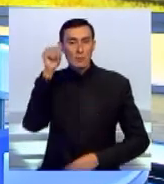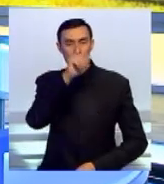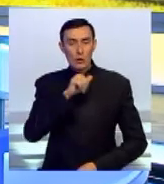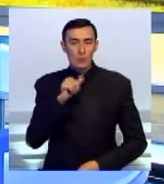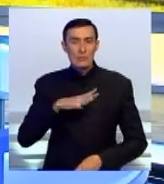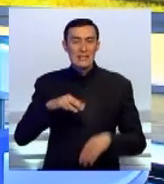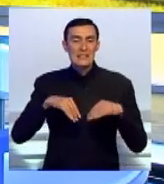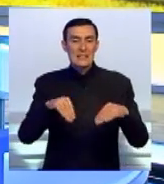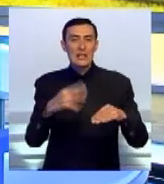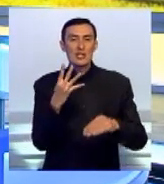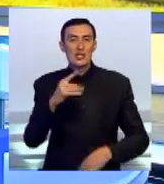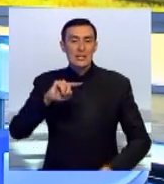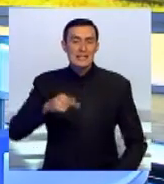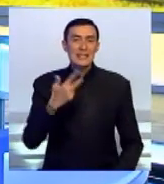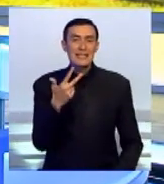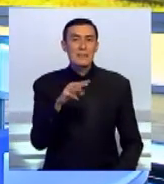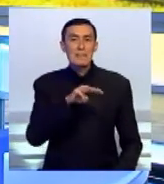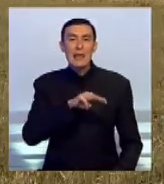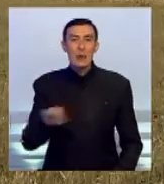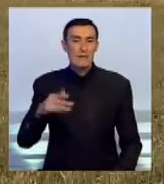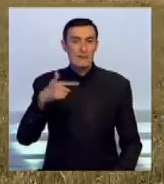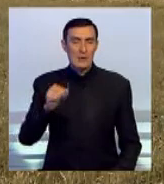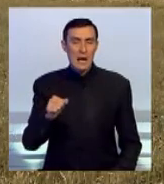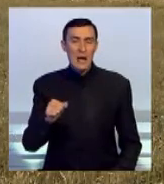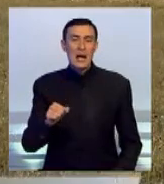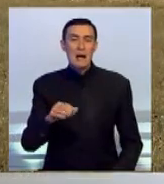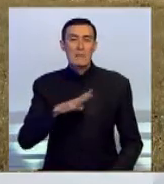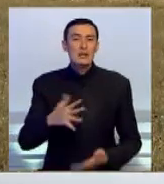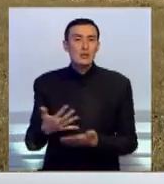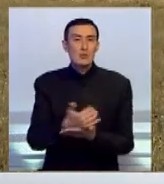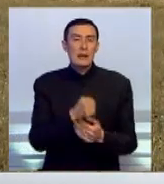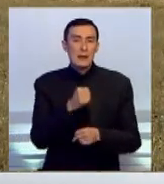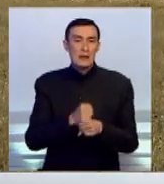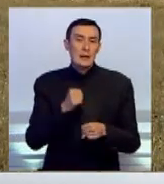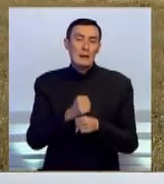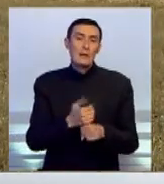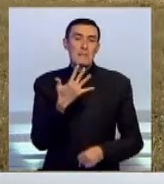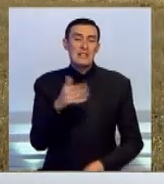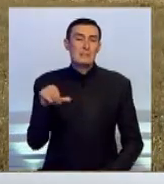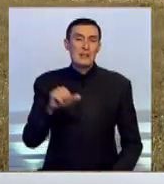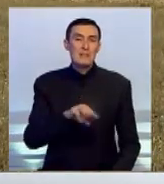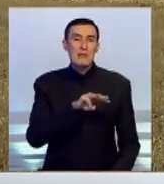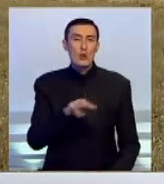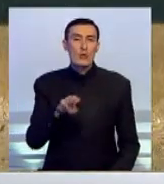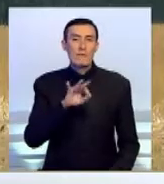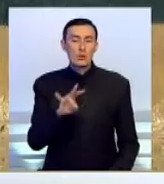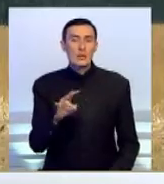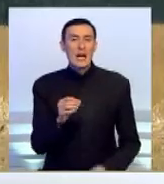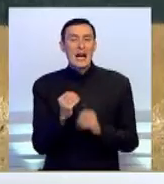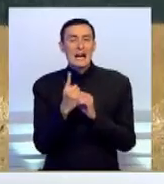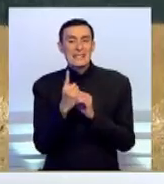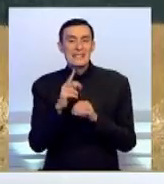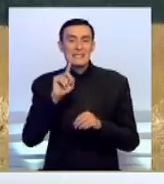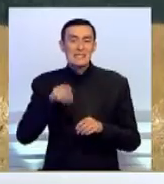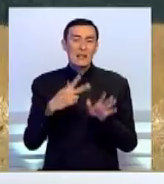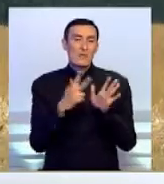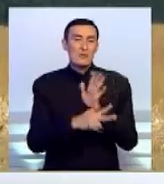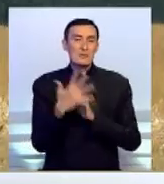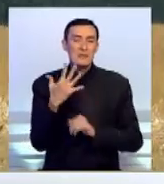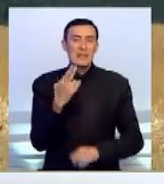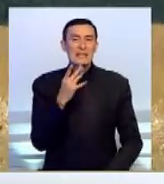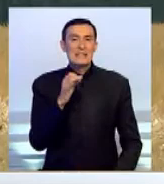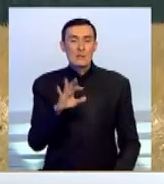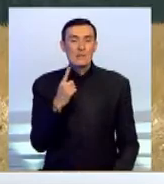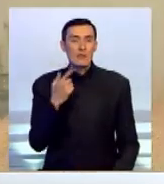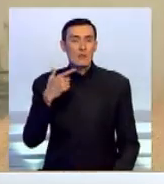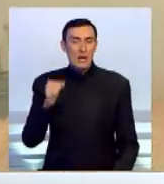акмолинцы засеяли 4,3 миллиона гектаров. Намолотили 5 миллионов тонн со средней урожайностью 11,85 центнеров с